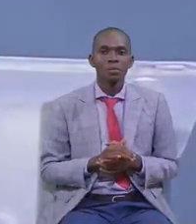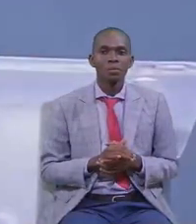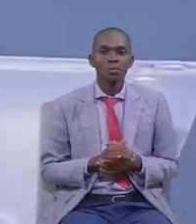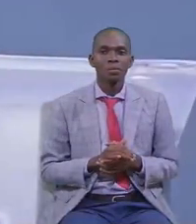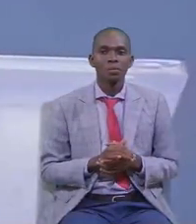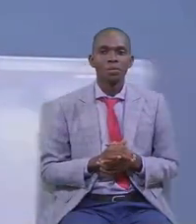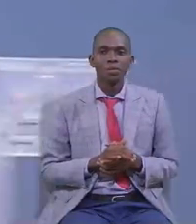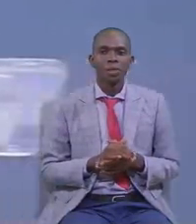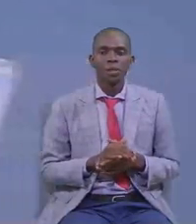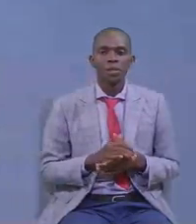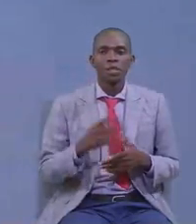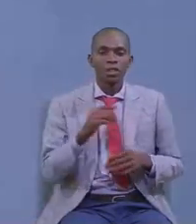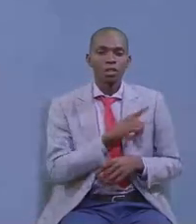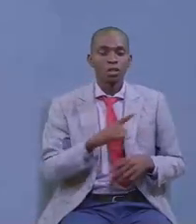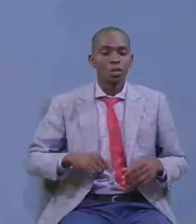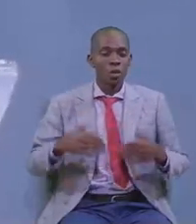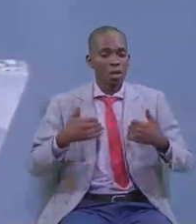Le Seigneur nous a parlé.